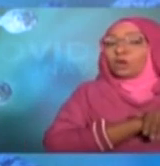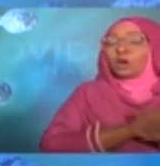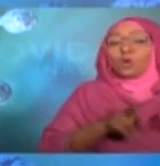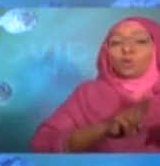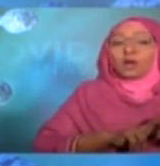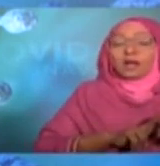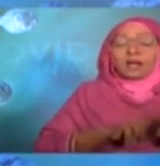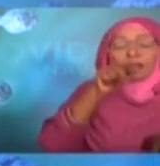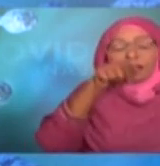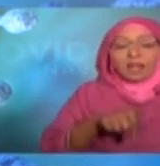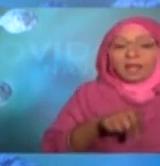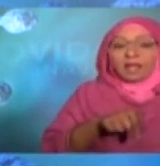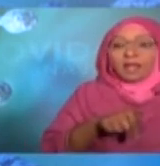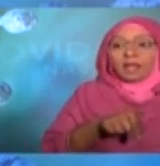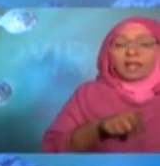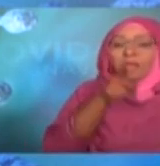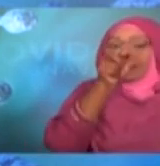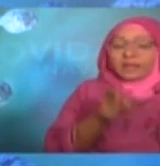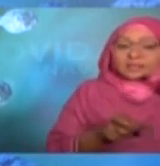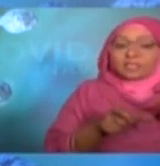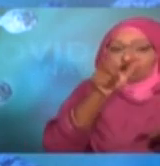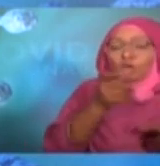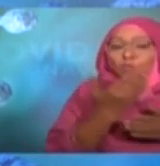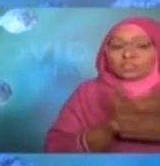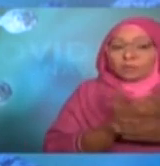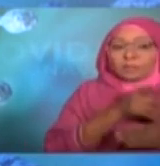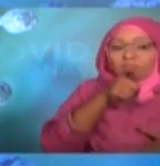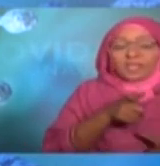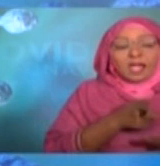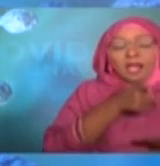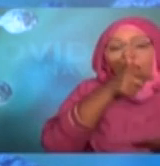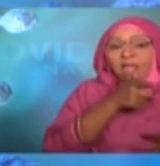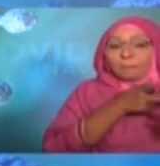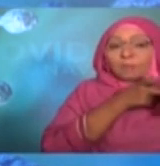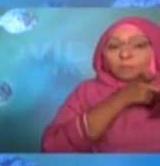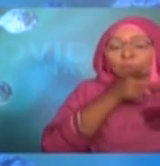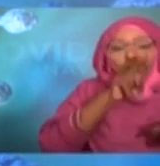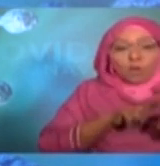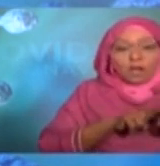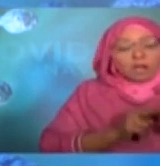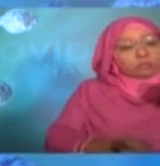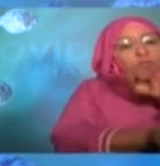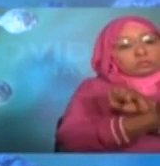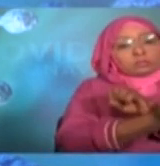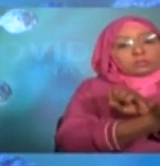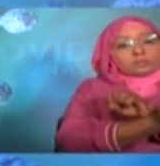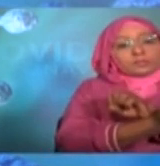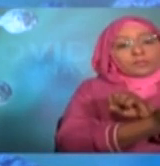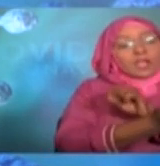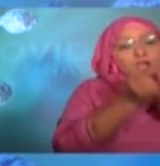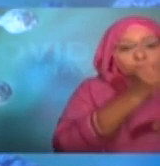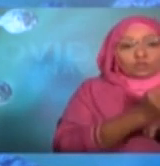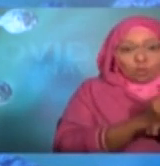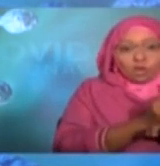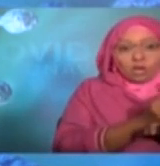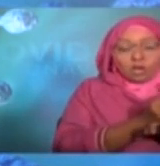الحادث، وألقت القبض على المتسبب في الحادث وسلمته إلى السلطات المسؤولة. بالتأكيد